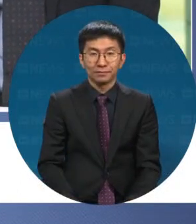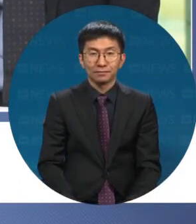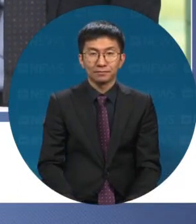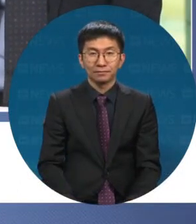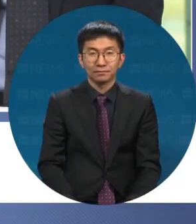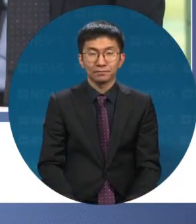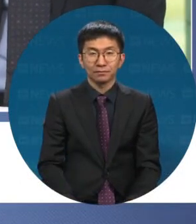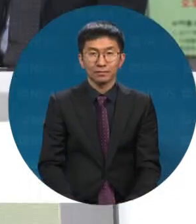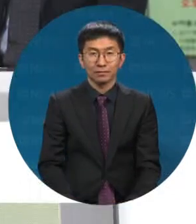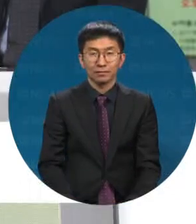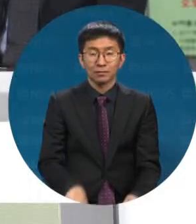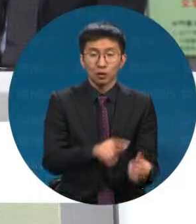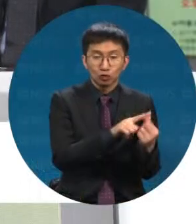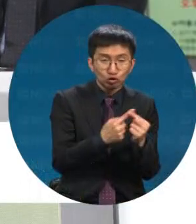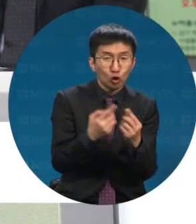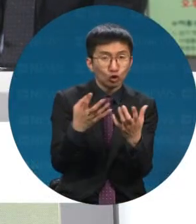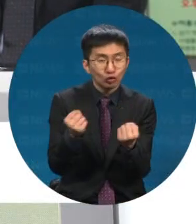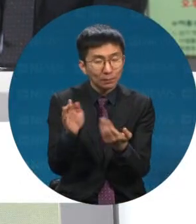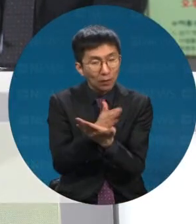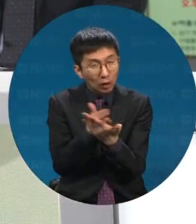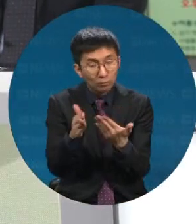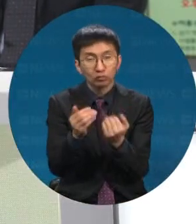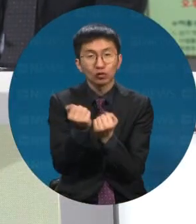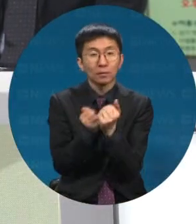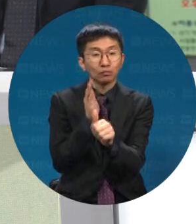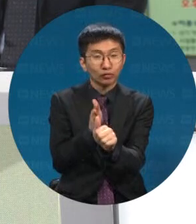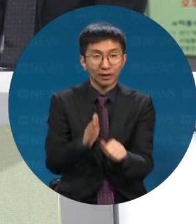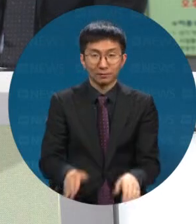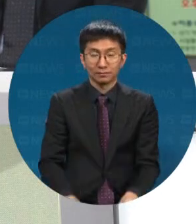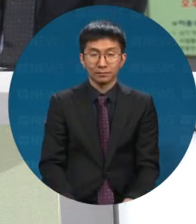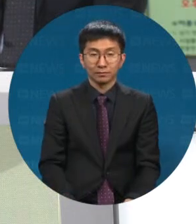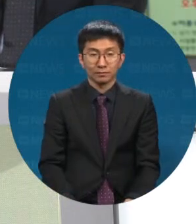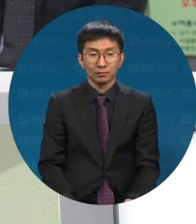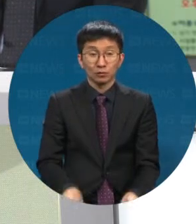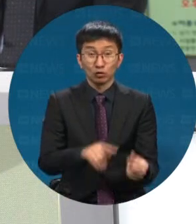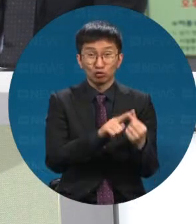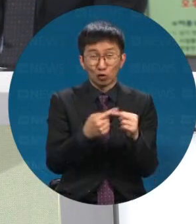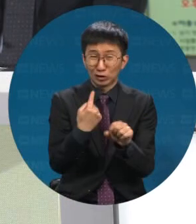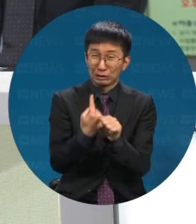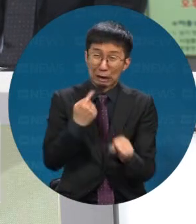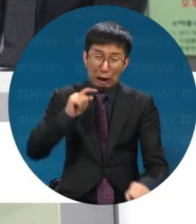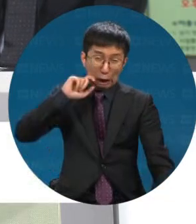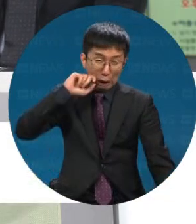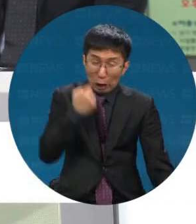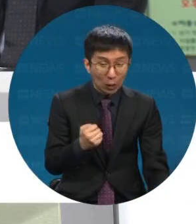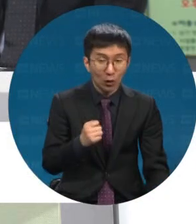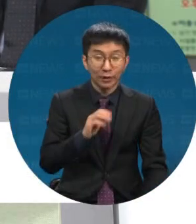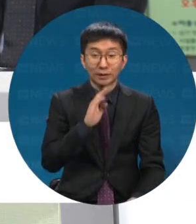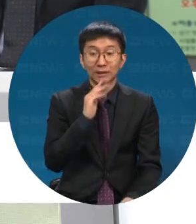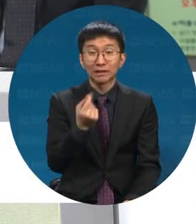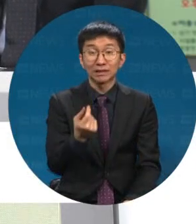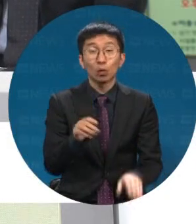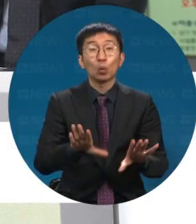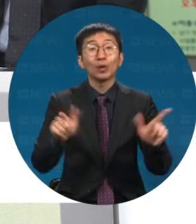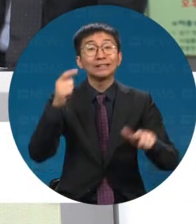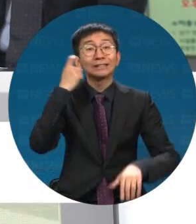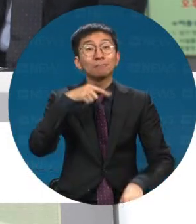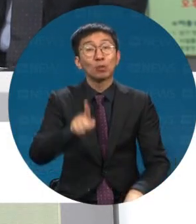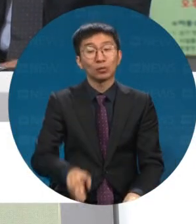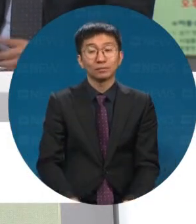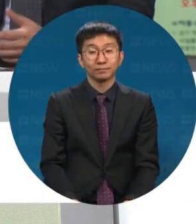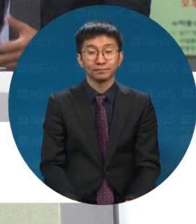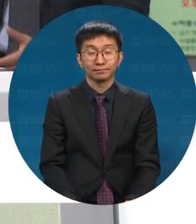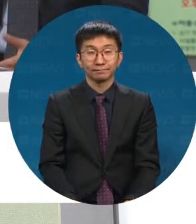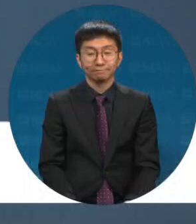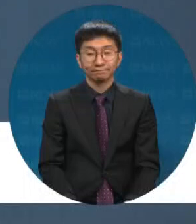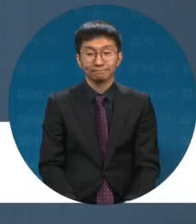네, 과목별로 조금 더 자세히 살펴볼까요? 이 국어는 지난해 역대급 불수능으로 통했습니다. 네. 올해는 어땠습니까?